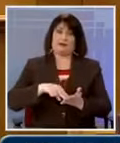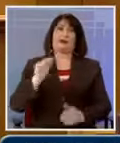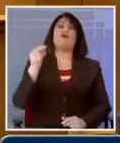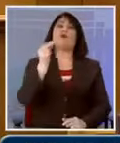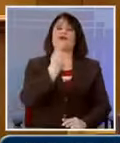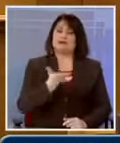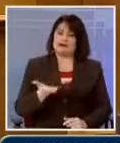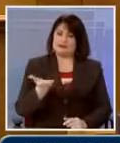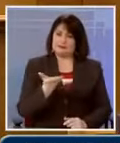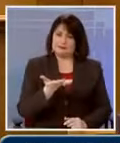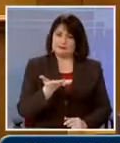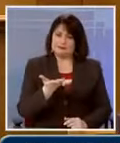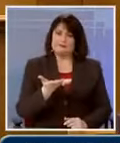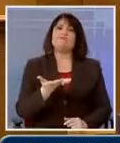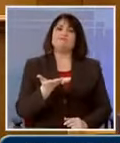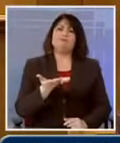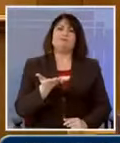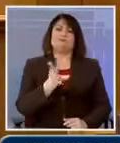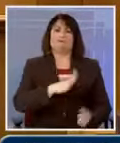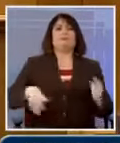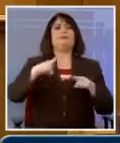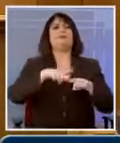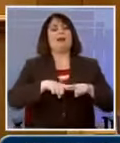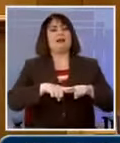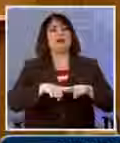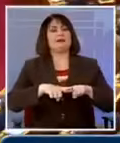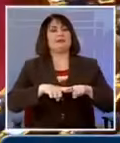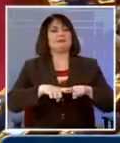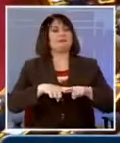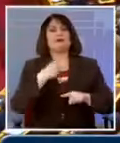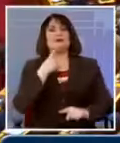βουλευτές αλλά και το σύνολο των Ελλήνων πολιτών